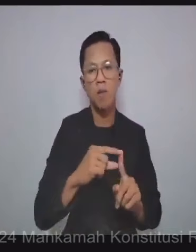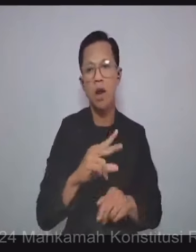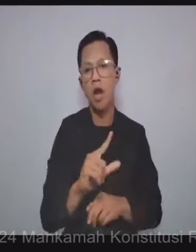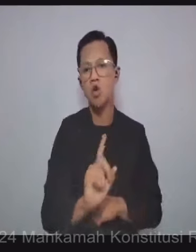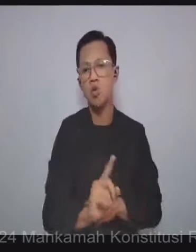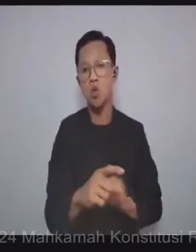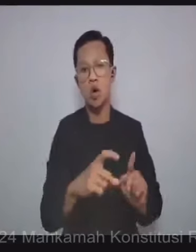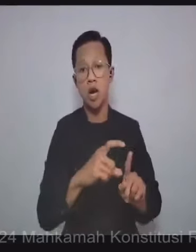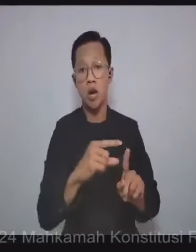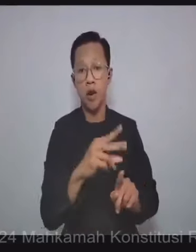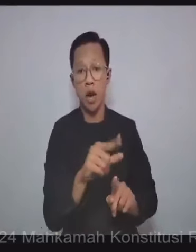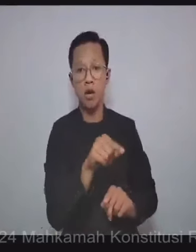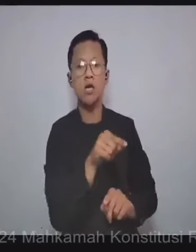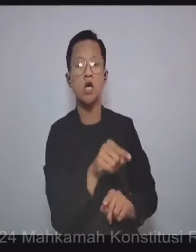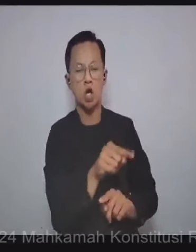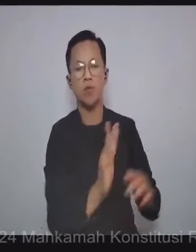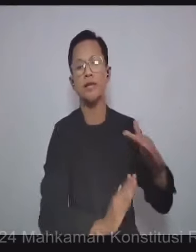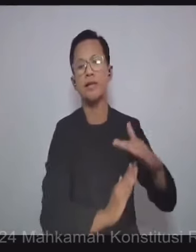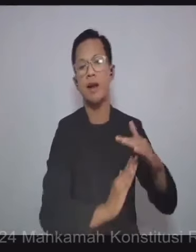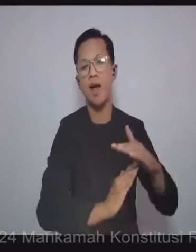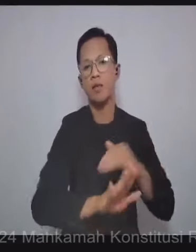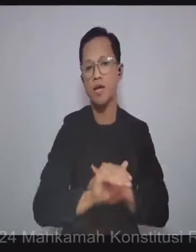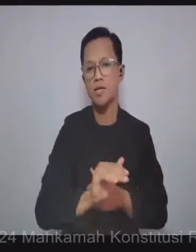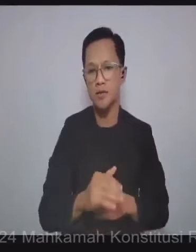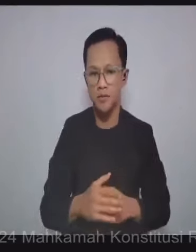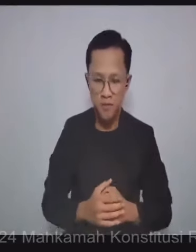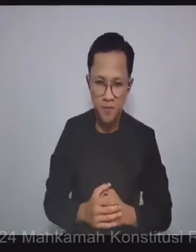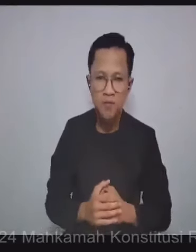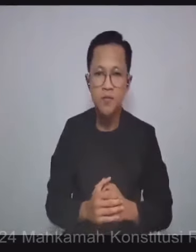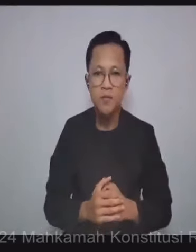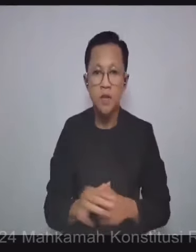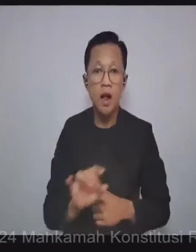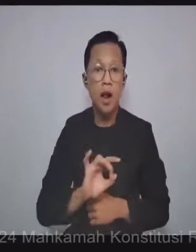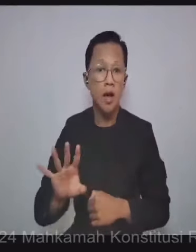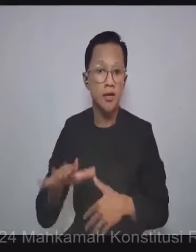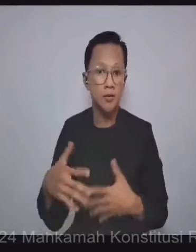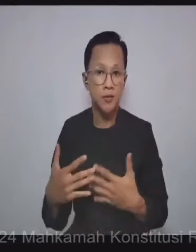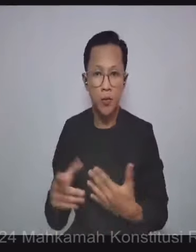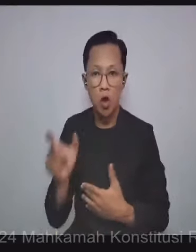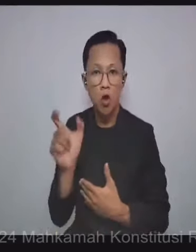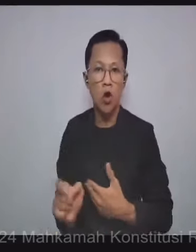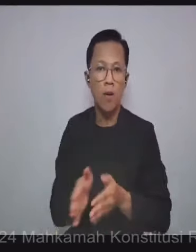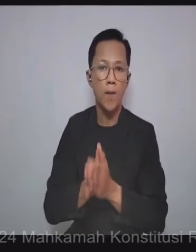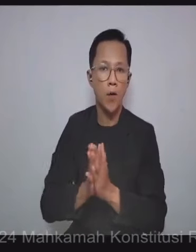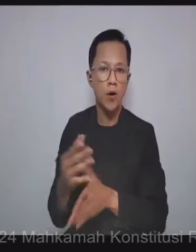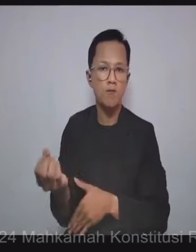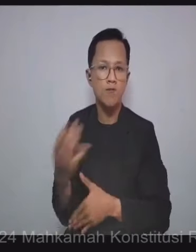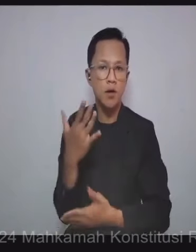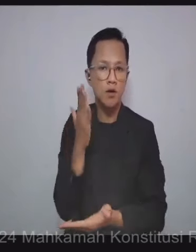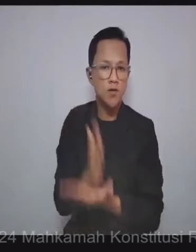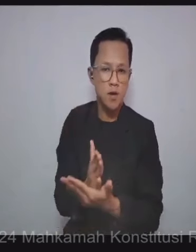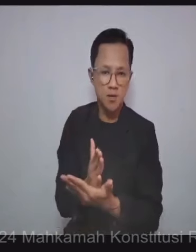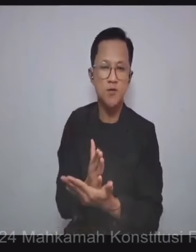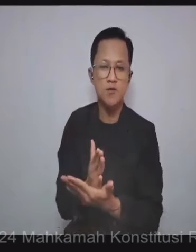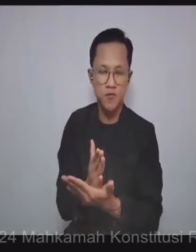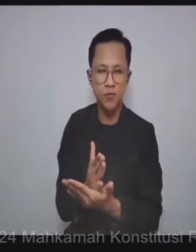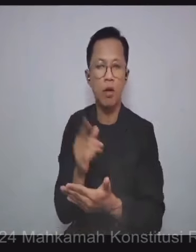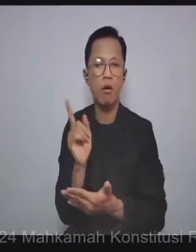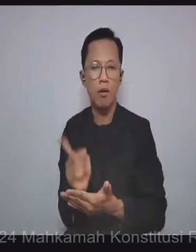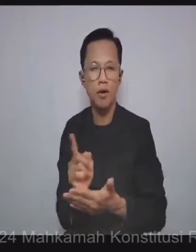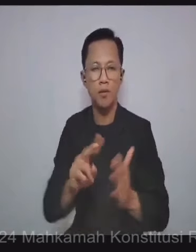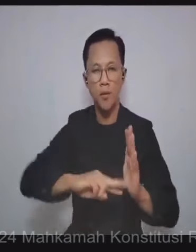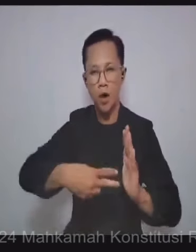masa reses Selain itu termohon secara tegas menyatakan dalam konsidan menimbang mengenai adanya penafsiran